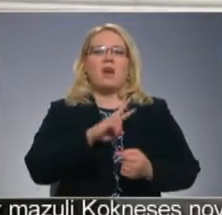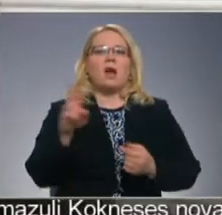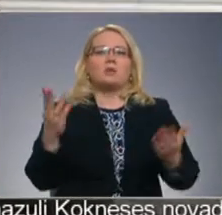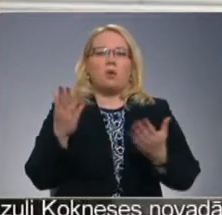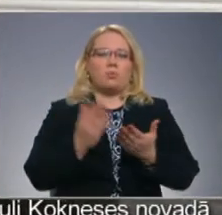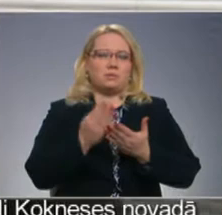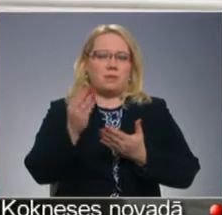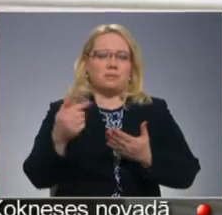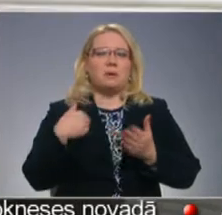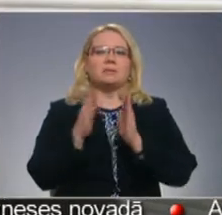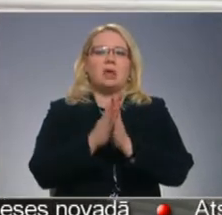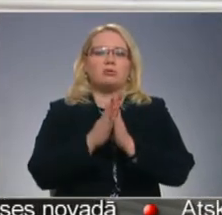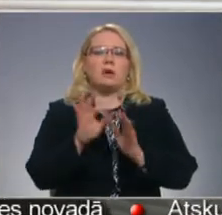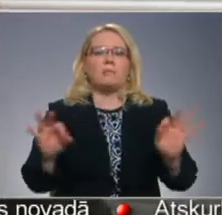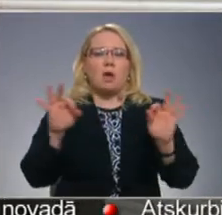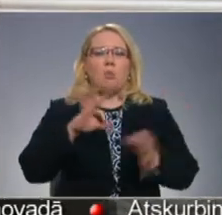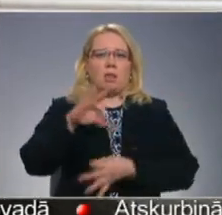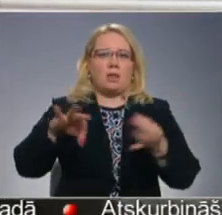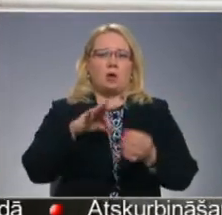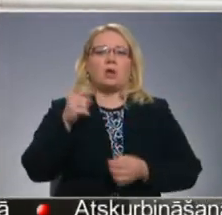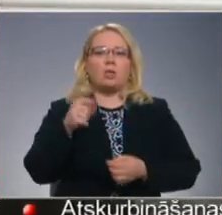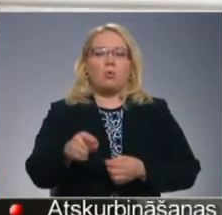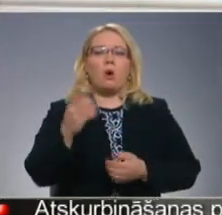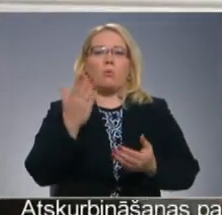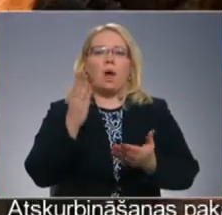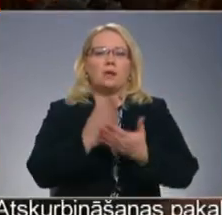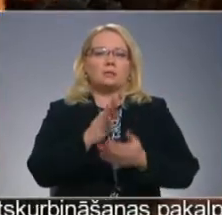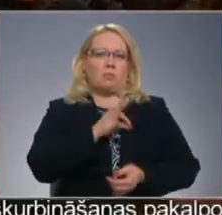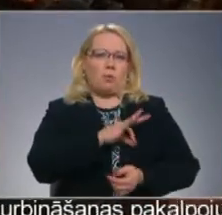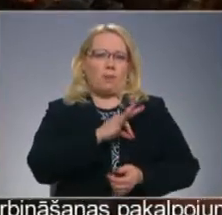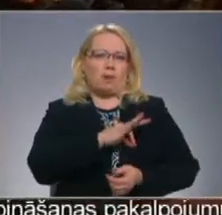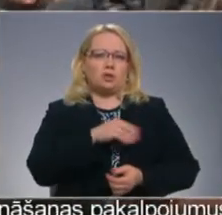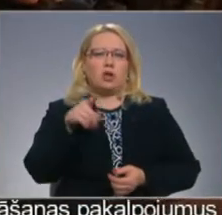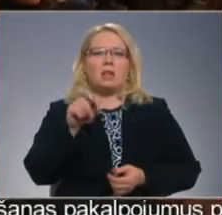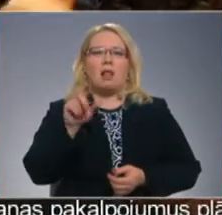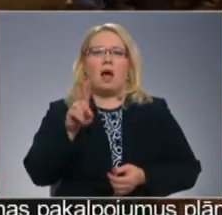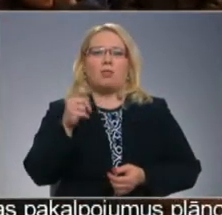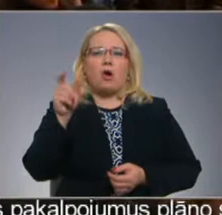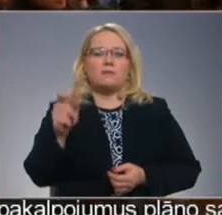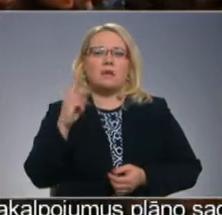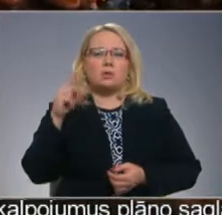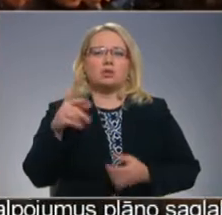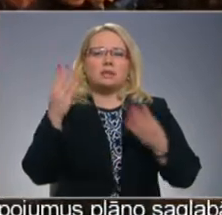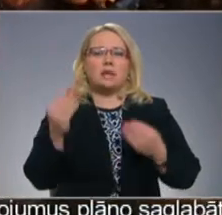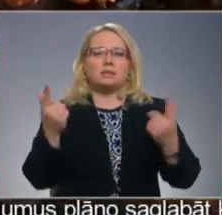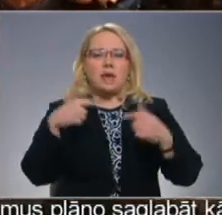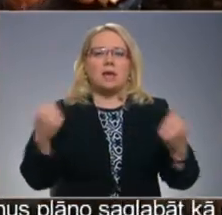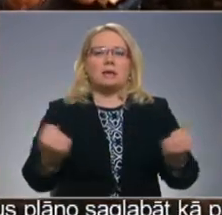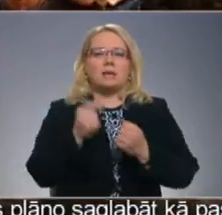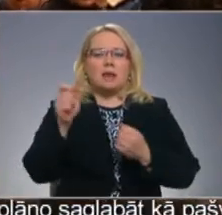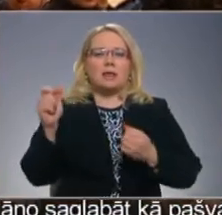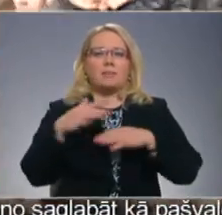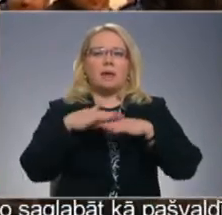maksās. Mēs jau nelūdzam neko lieku, tikai to, ko esam nopelnījuši. Talānovs apsolīja, ka šīs dienas laikā strādniekiem